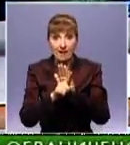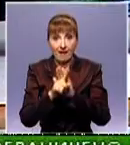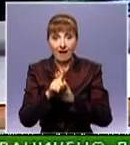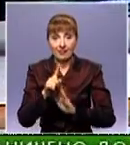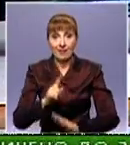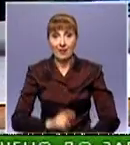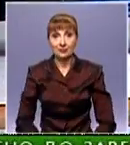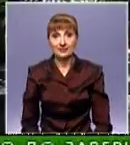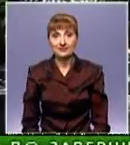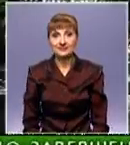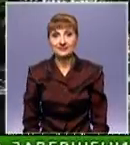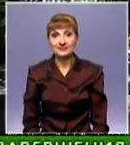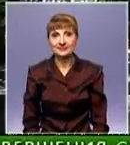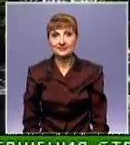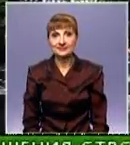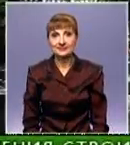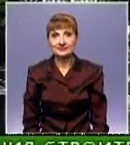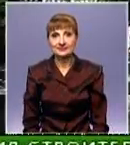обороты.